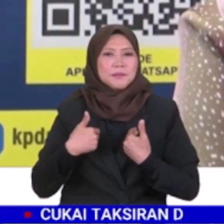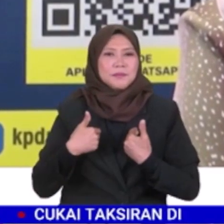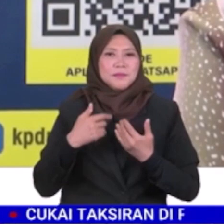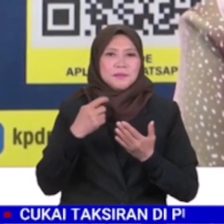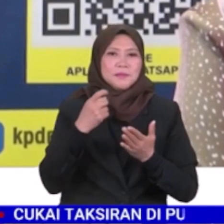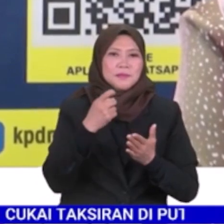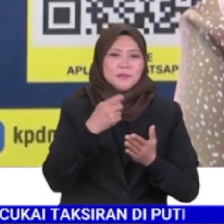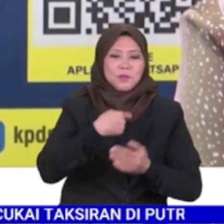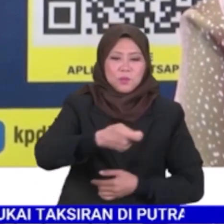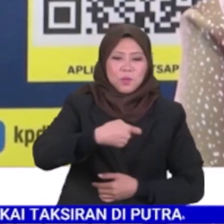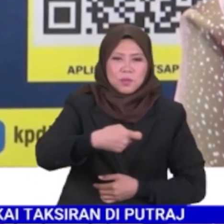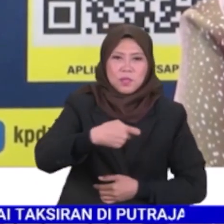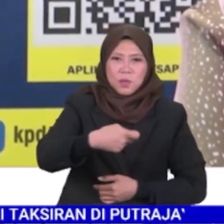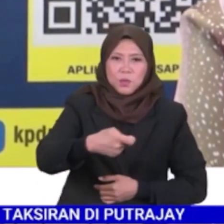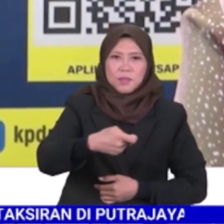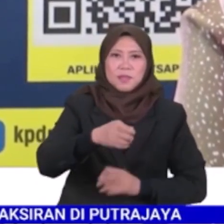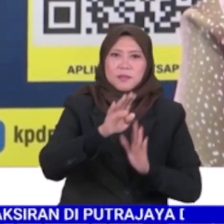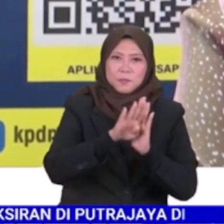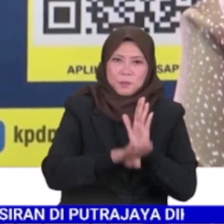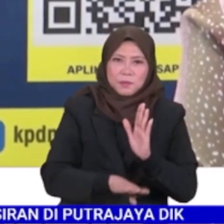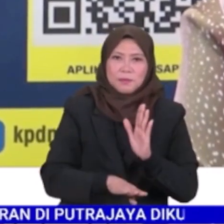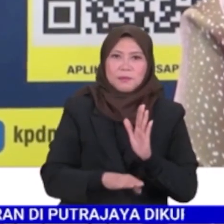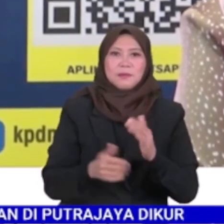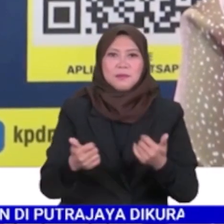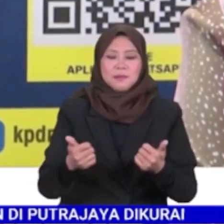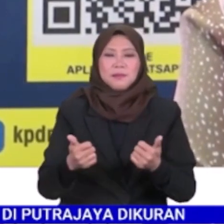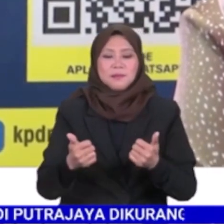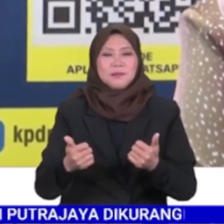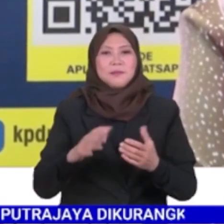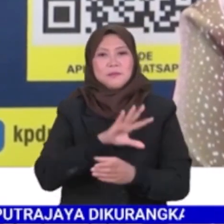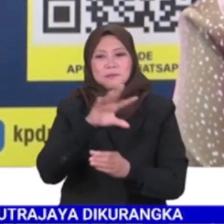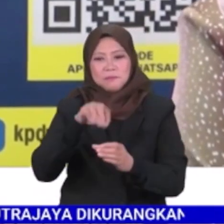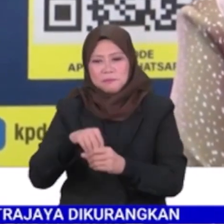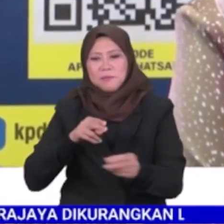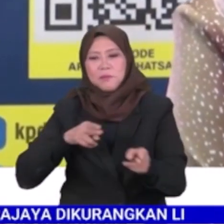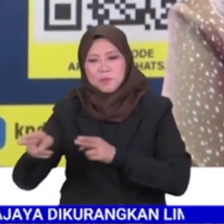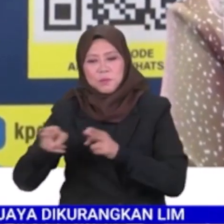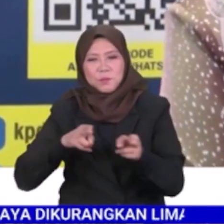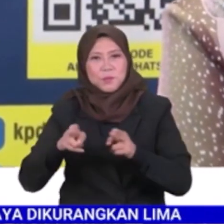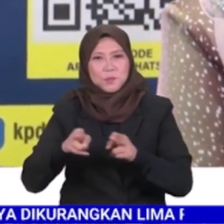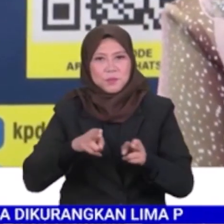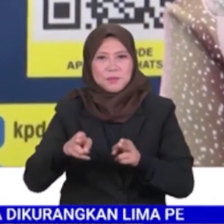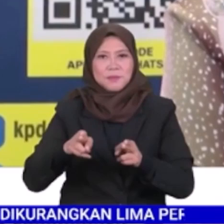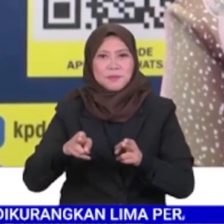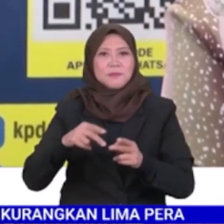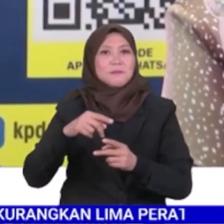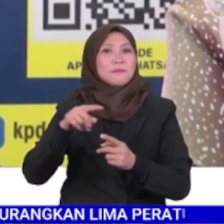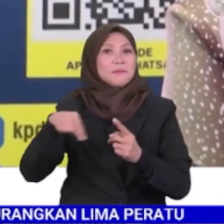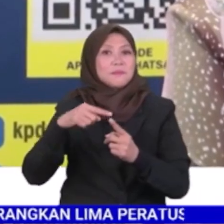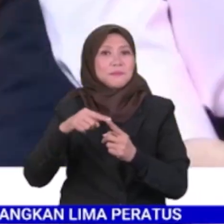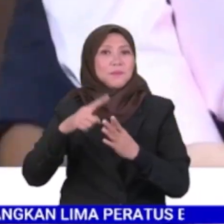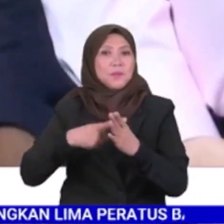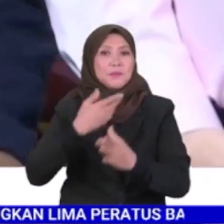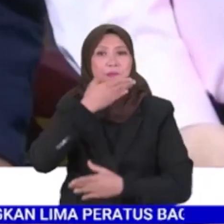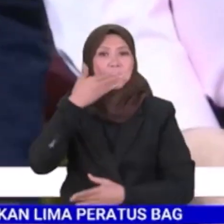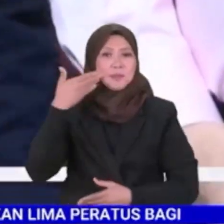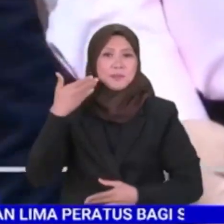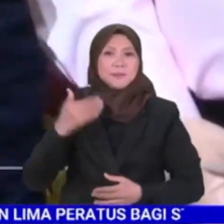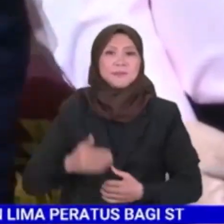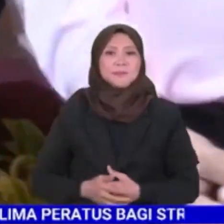kos ataupun sewanya rahmah ya. Jadi sedang dilibat urus untuk kita laksanakan pada bulan Ramadan ini.